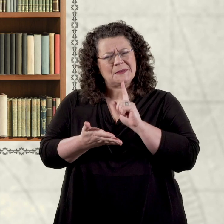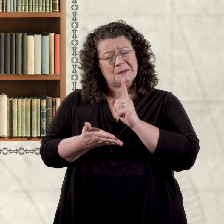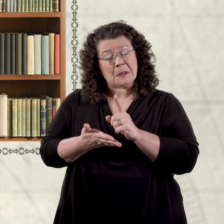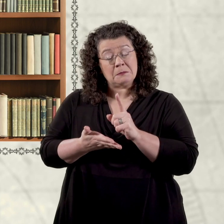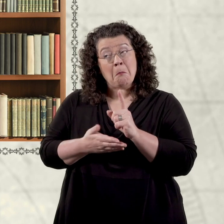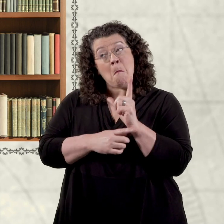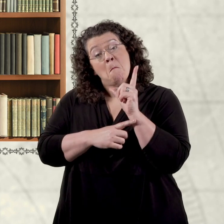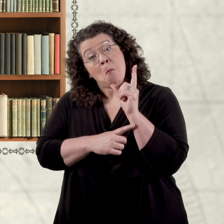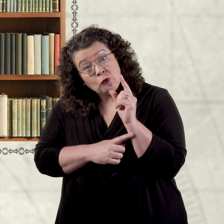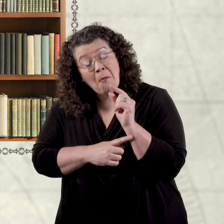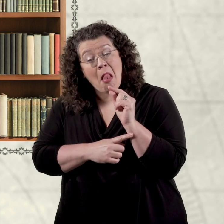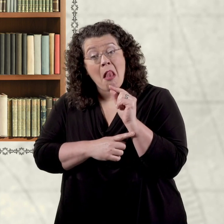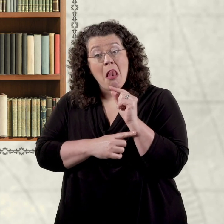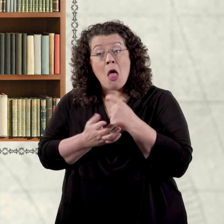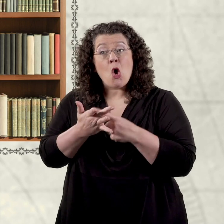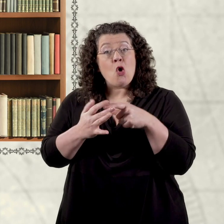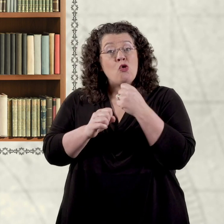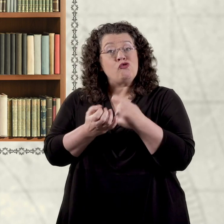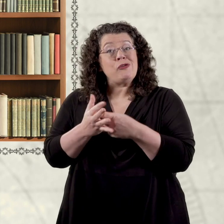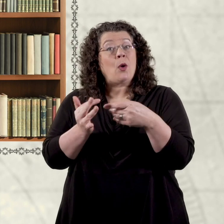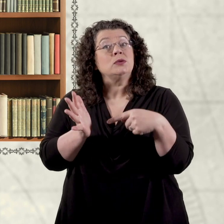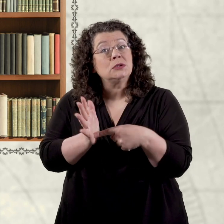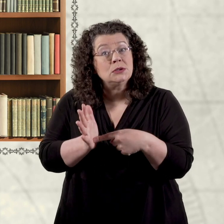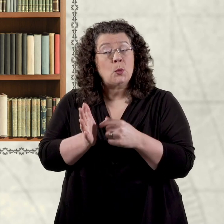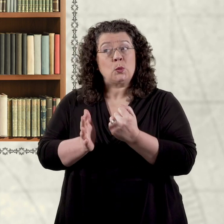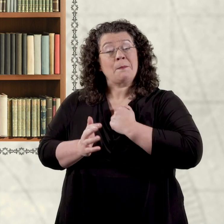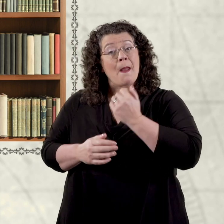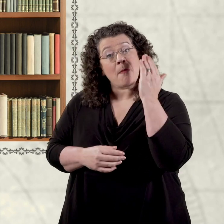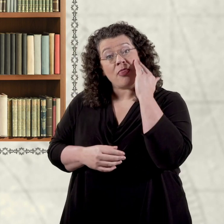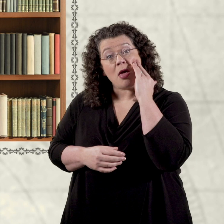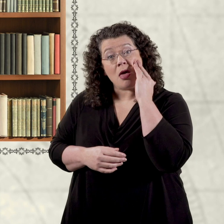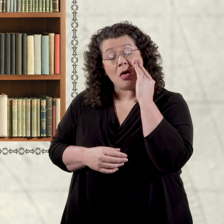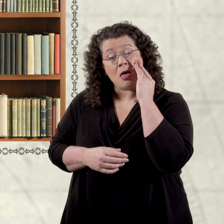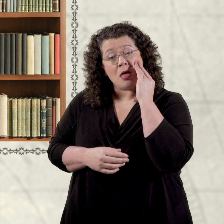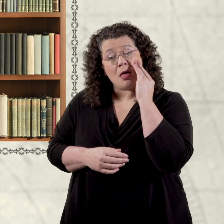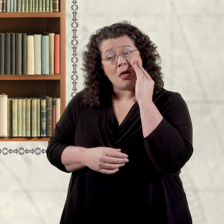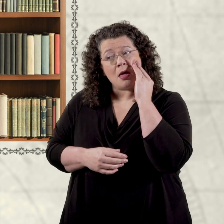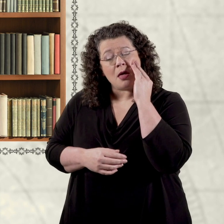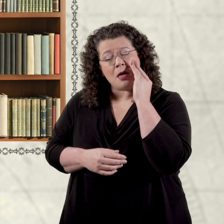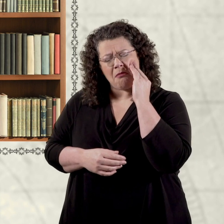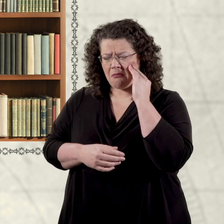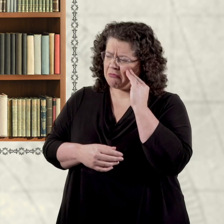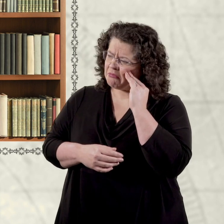Sbiwch be dwi 'di ffindio. Mae'n bosib mai rigrawst oedd ei mam.